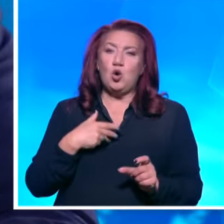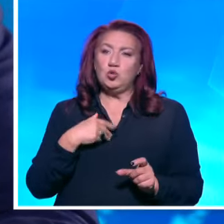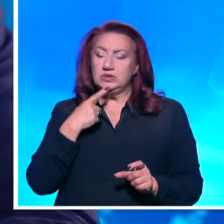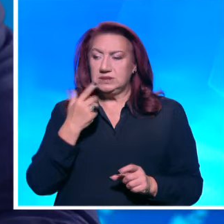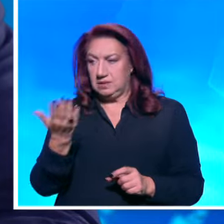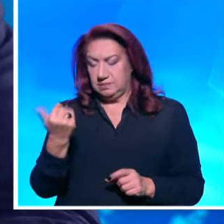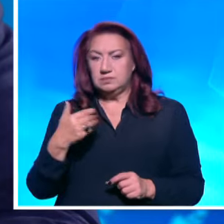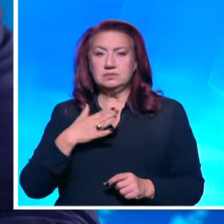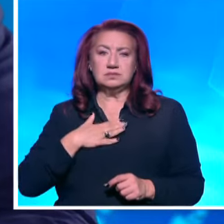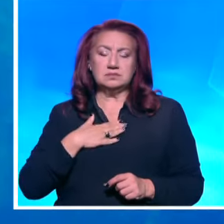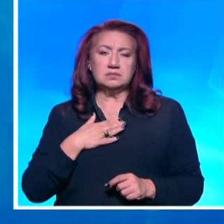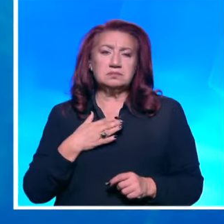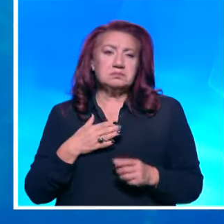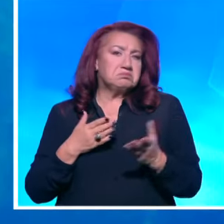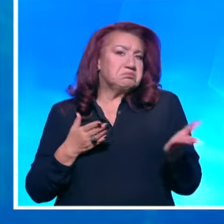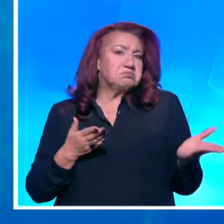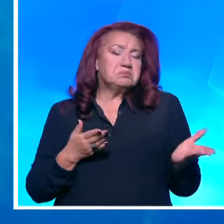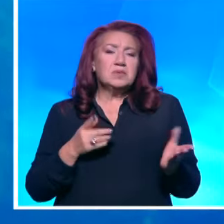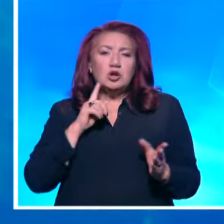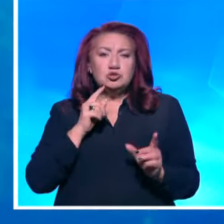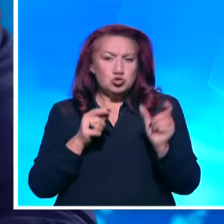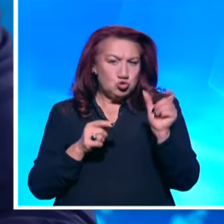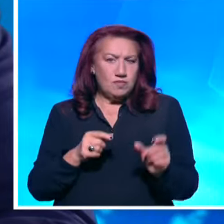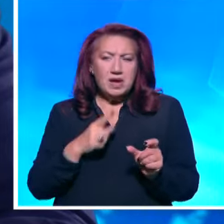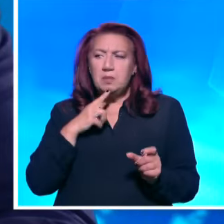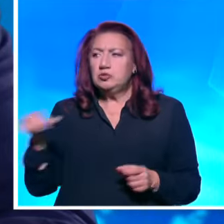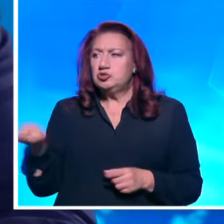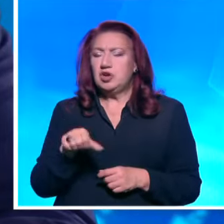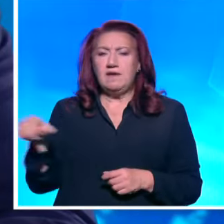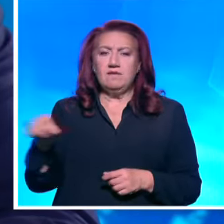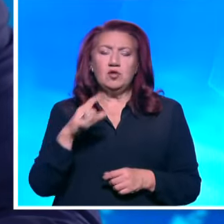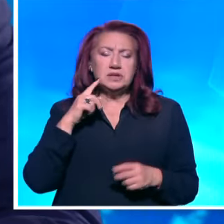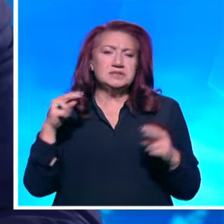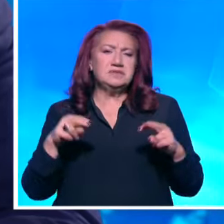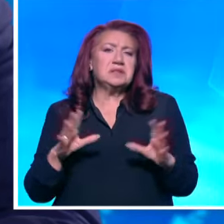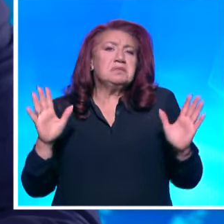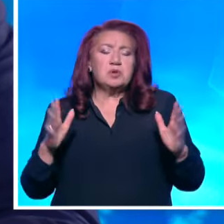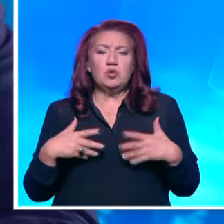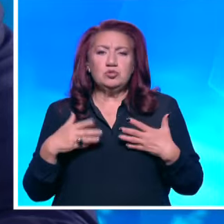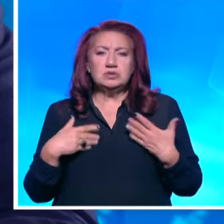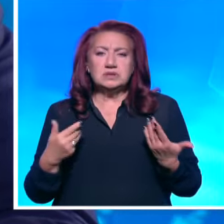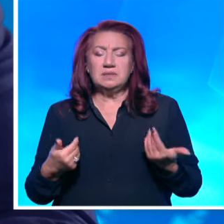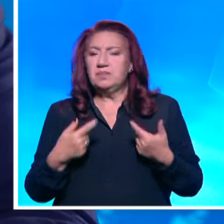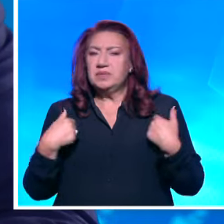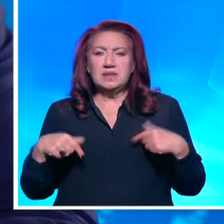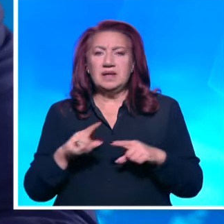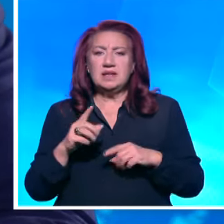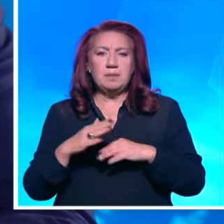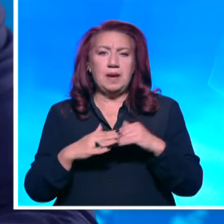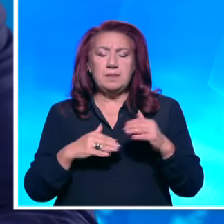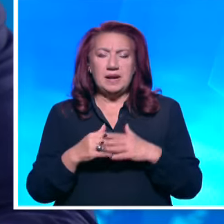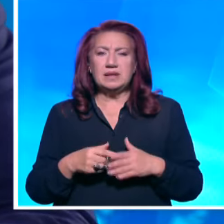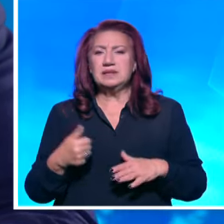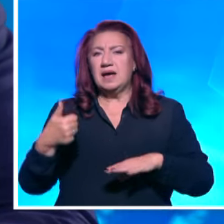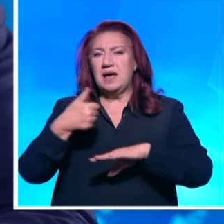доведете който си поискате образно казано за свидетел и той може да отиде ние нямаме практика кметствата или